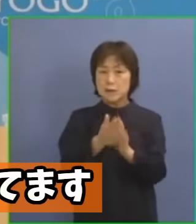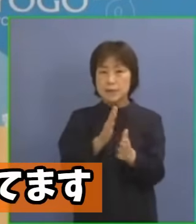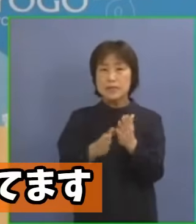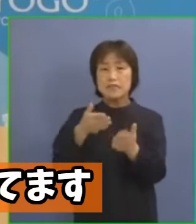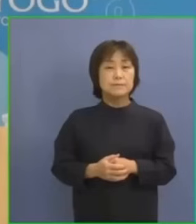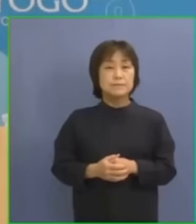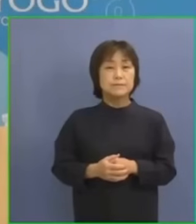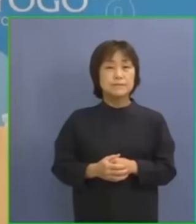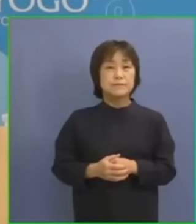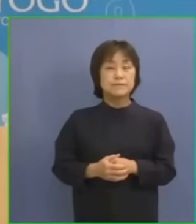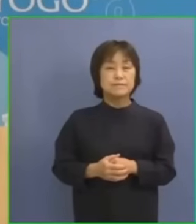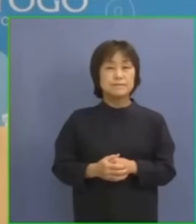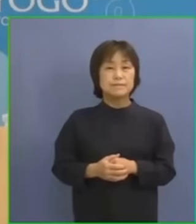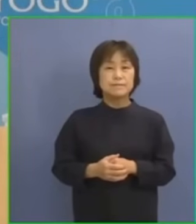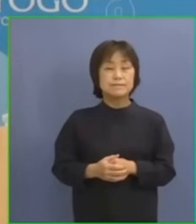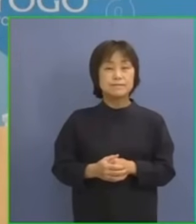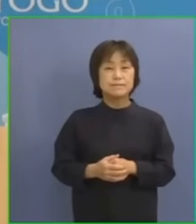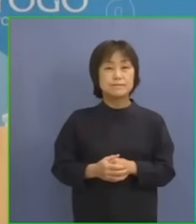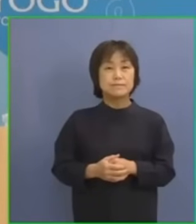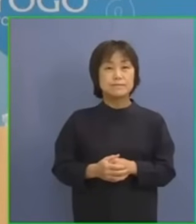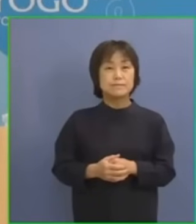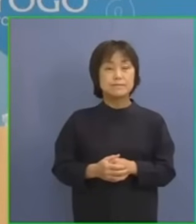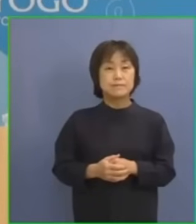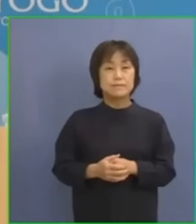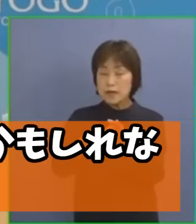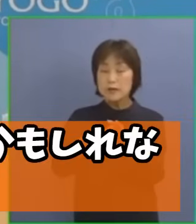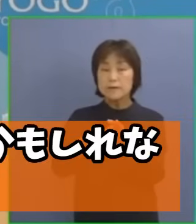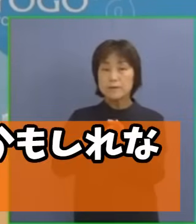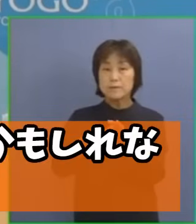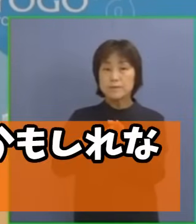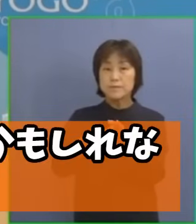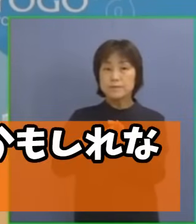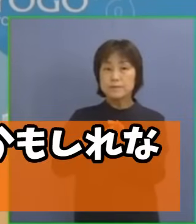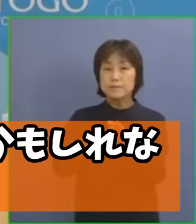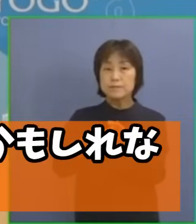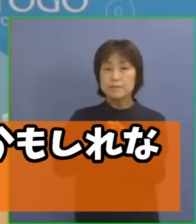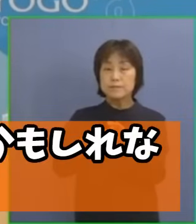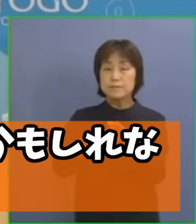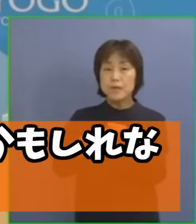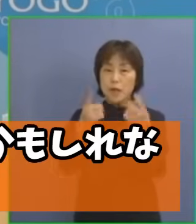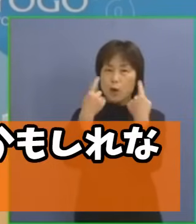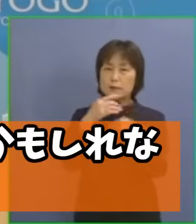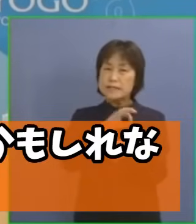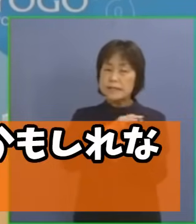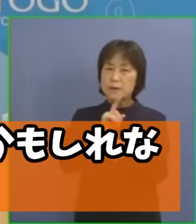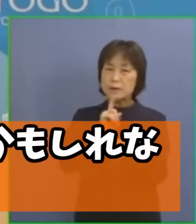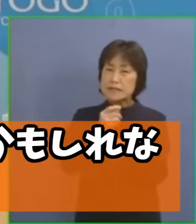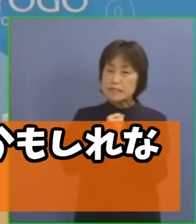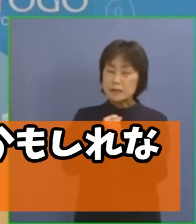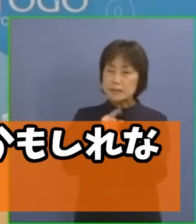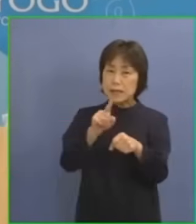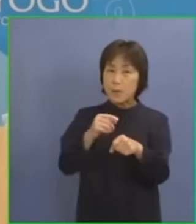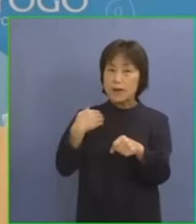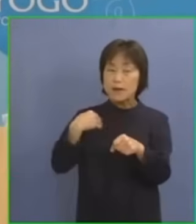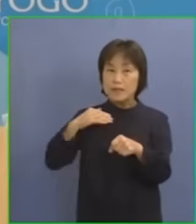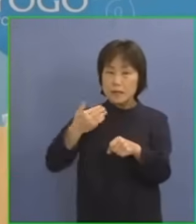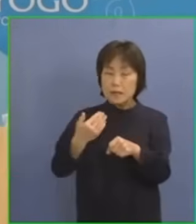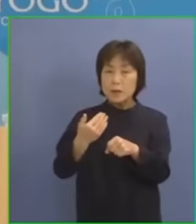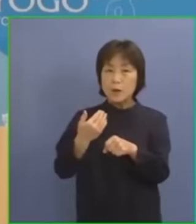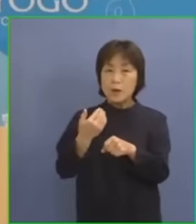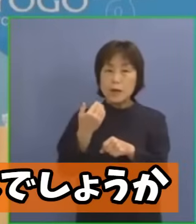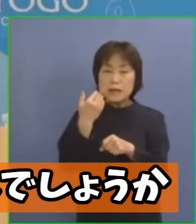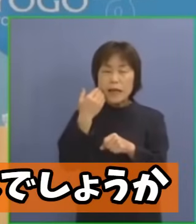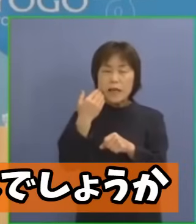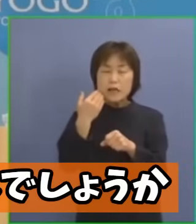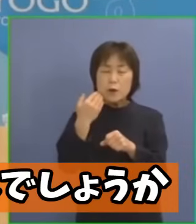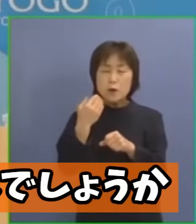ろうかなと思ってます。 共同通信の伊藤です、はい、よろしくお願いします。まあ、ちょっと個人名挙げるのは難しいかもしれないんですが、これ誰の名誉を毀